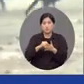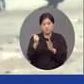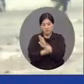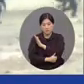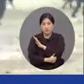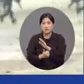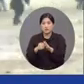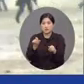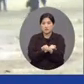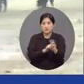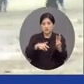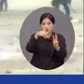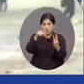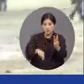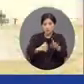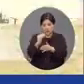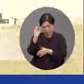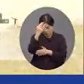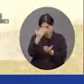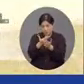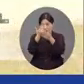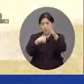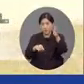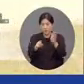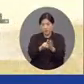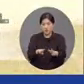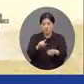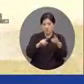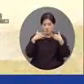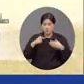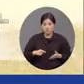특히 3축 체계 고도화를 위해 이번